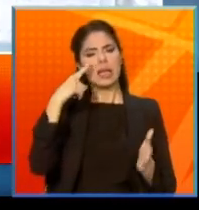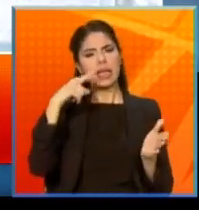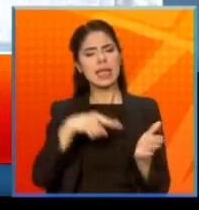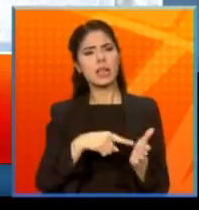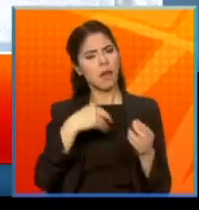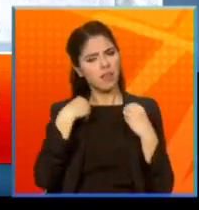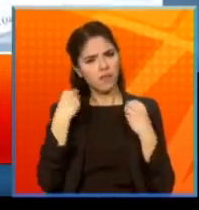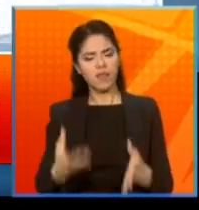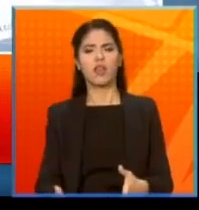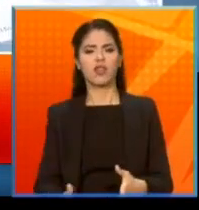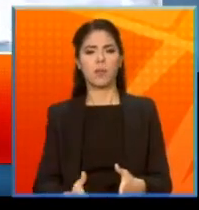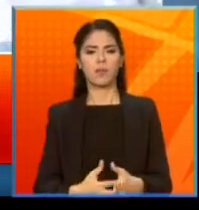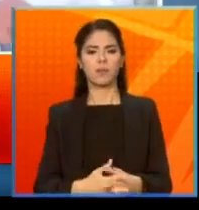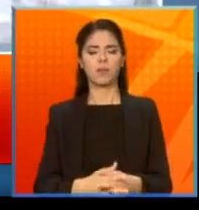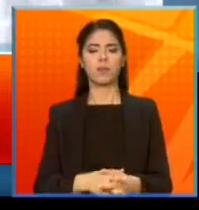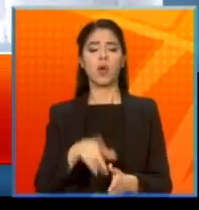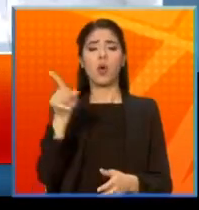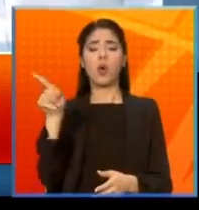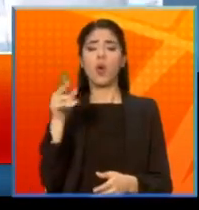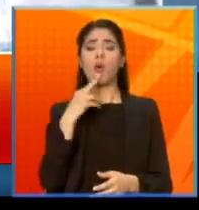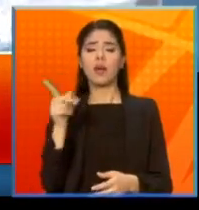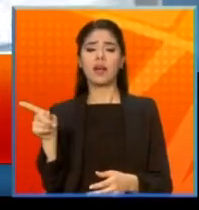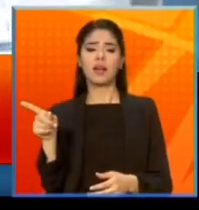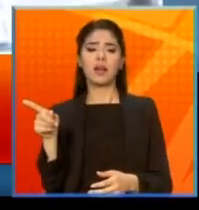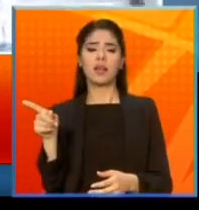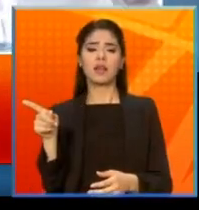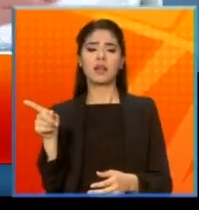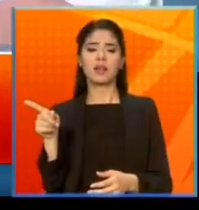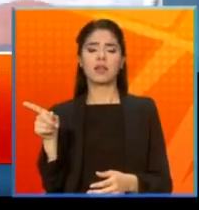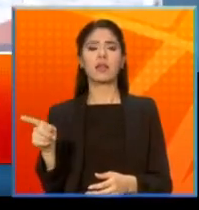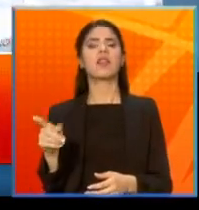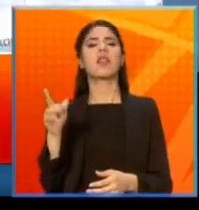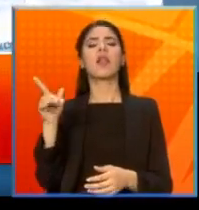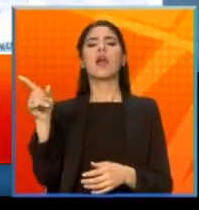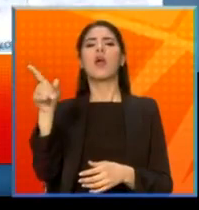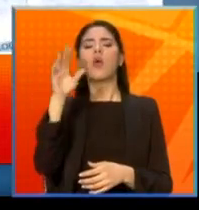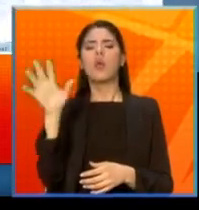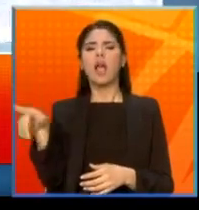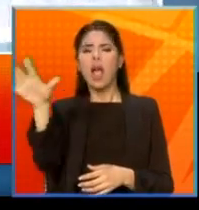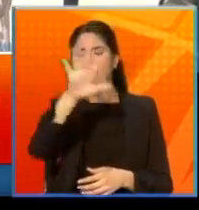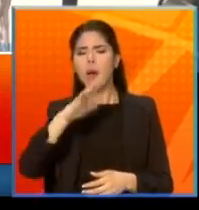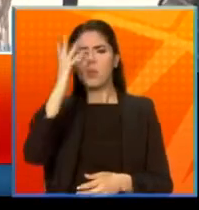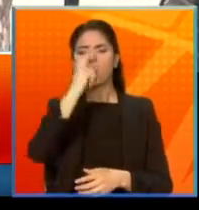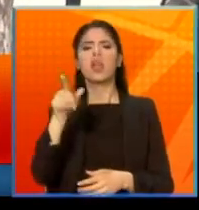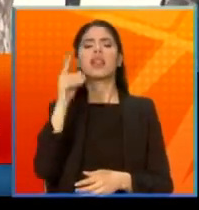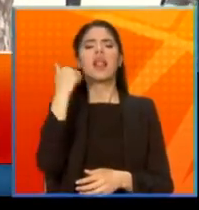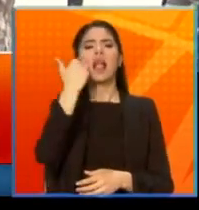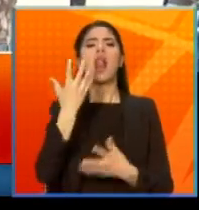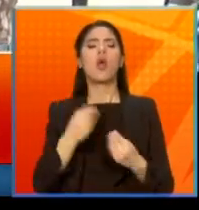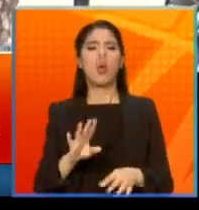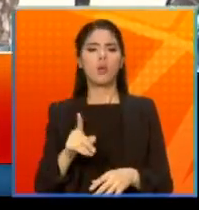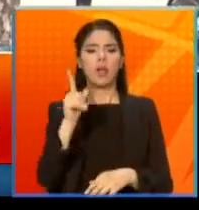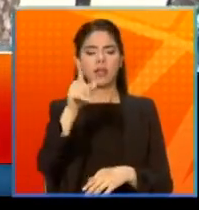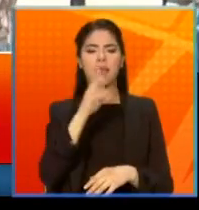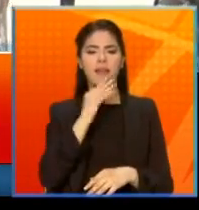taktım? İspatlayın. Bak o kadının ağrısı size kalmaz. Utanın be. Bu kadar yalan olur mu be? Genç adamı